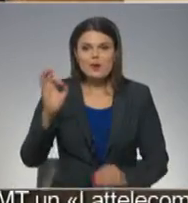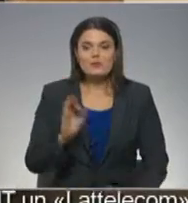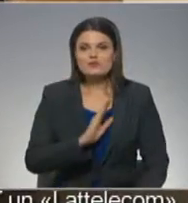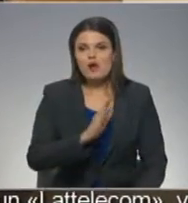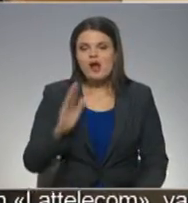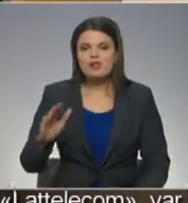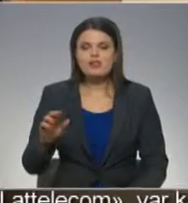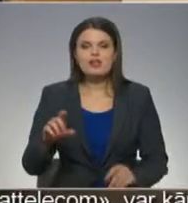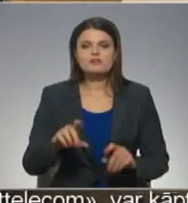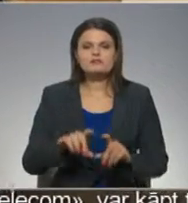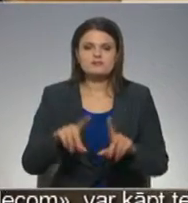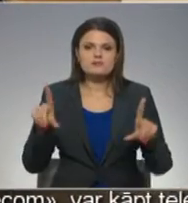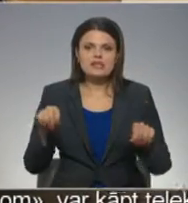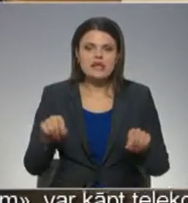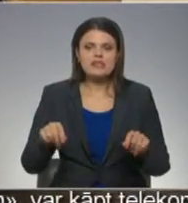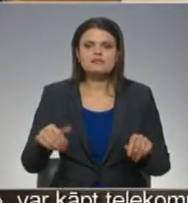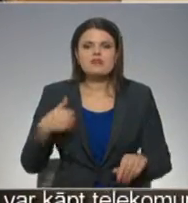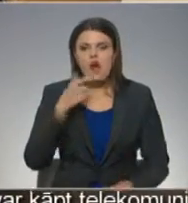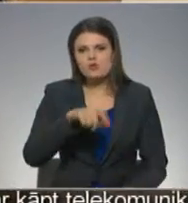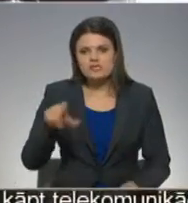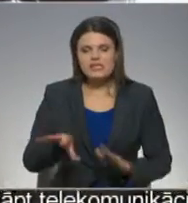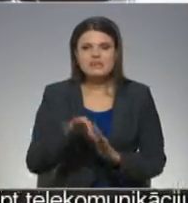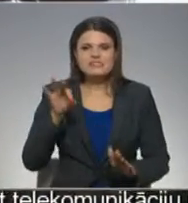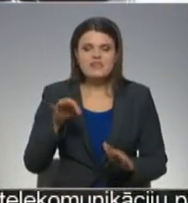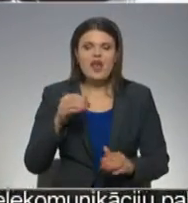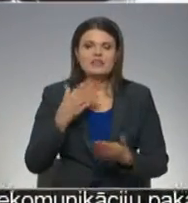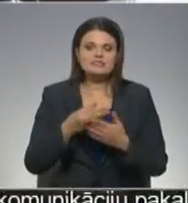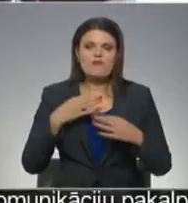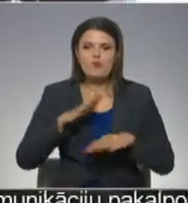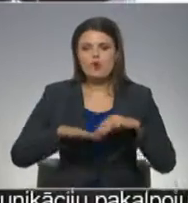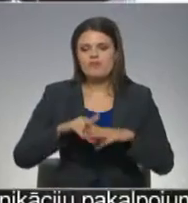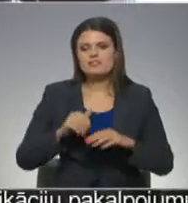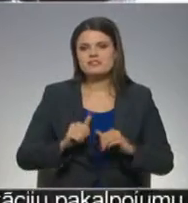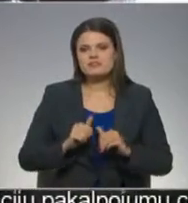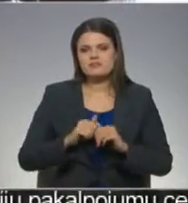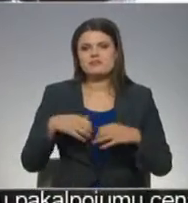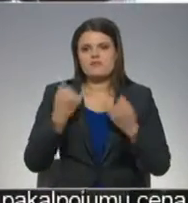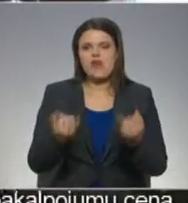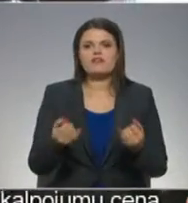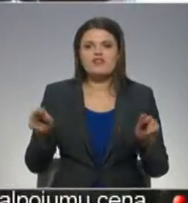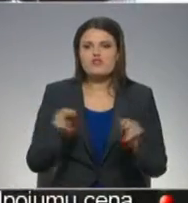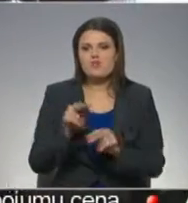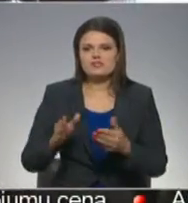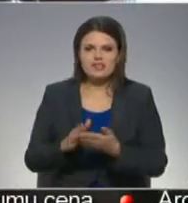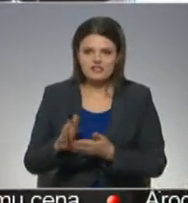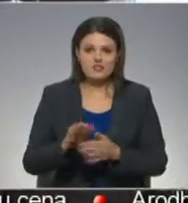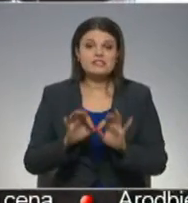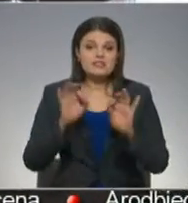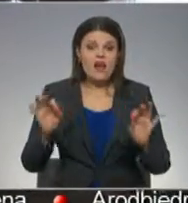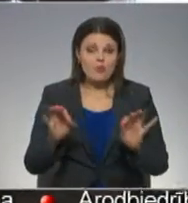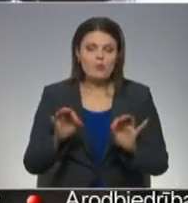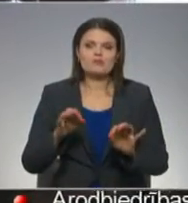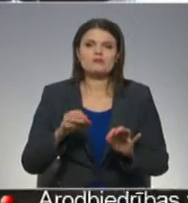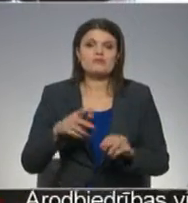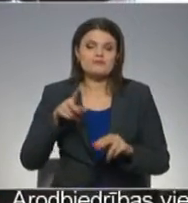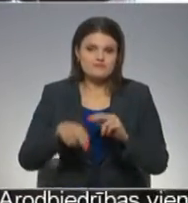skolas audzēkņiem izvēlas savu profesiju veltīt mūzikas jomai. Sākot spēlēt, ne visiem tas izdodas ceļš paveikt līdz beigām, jo